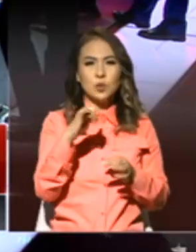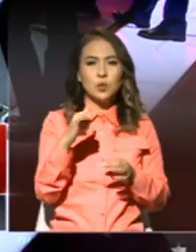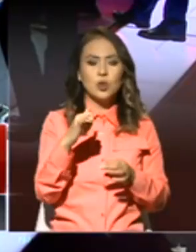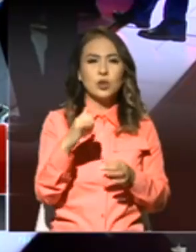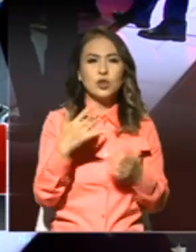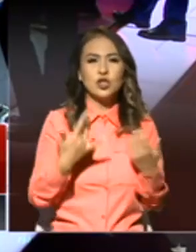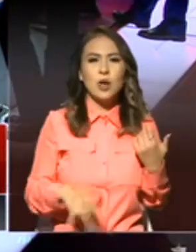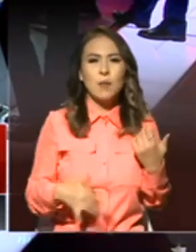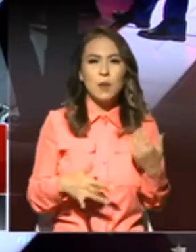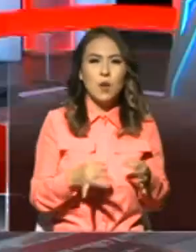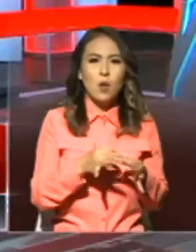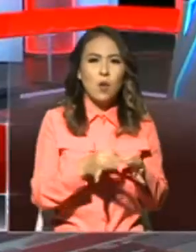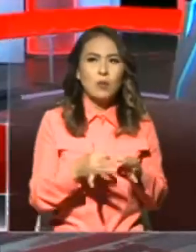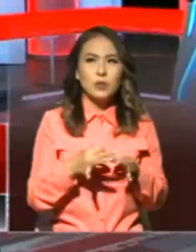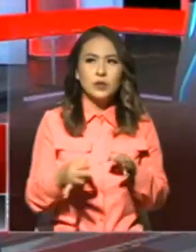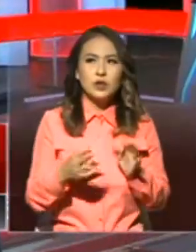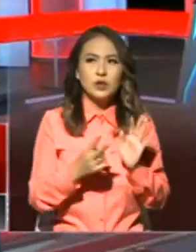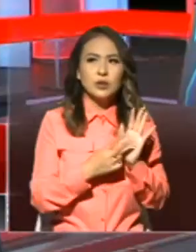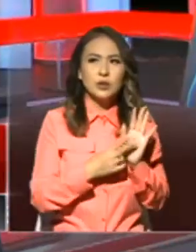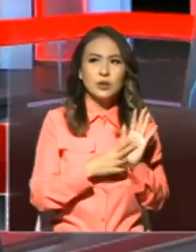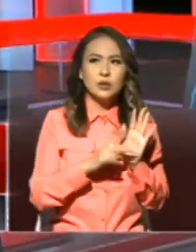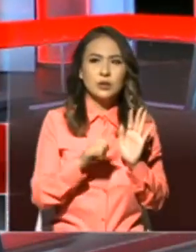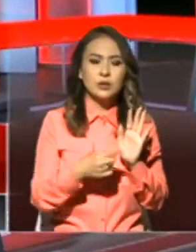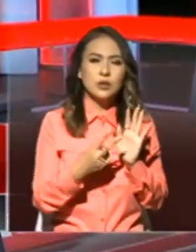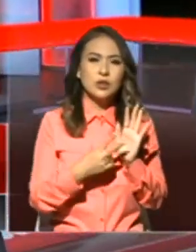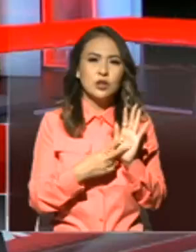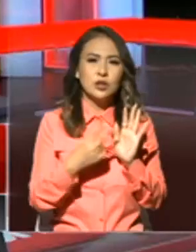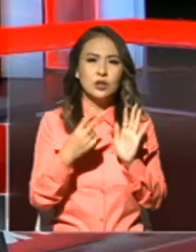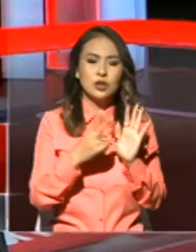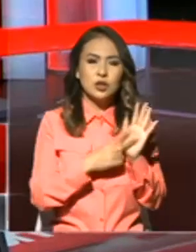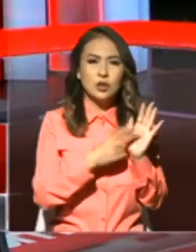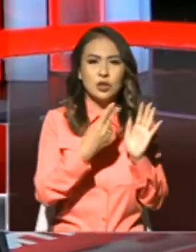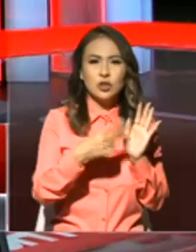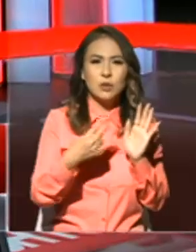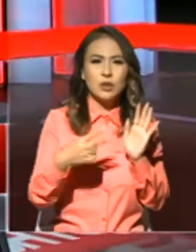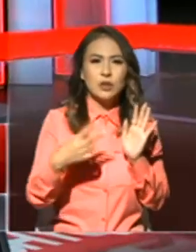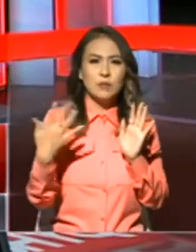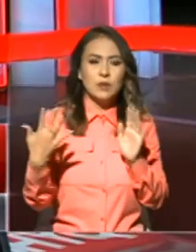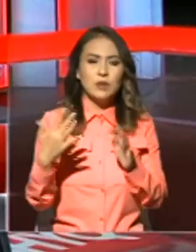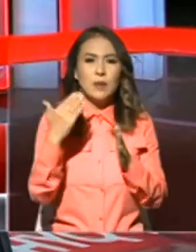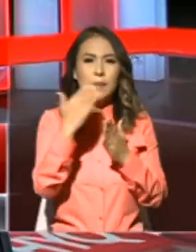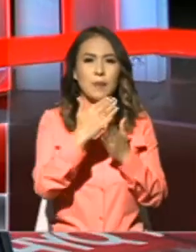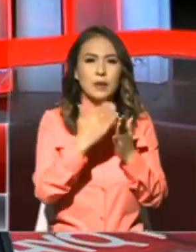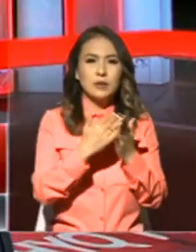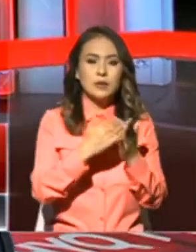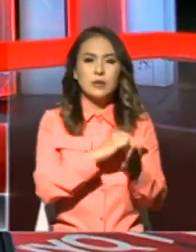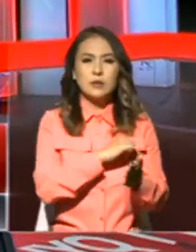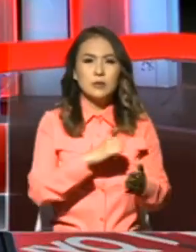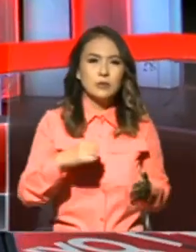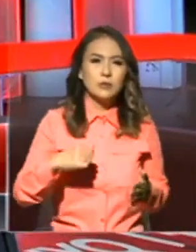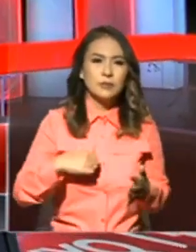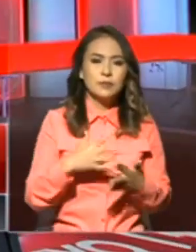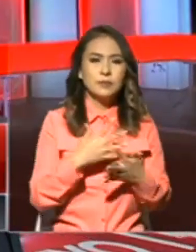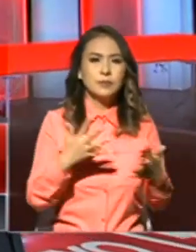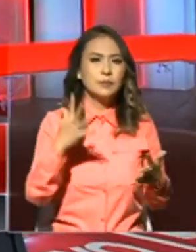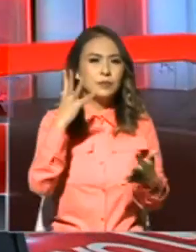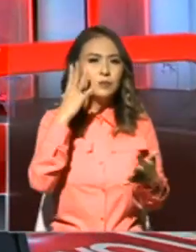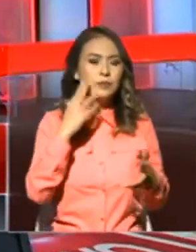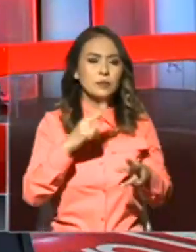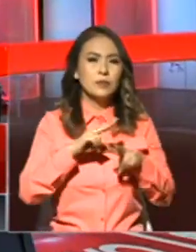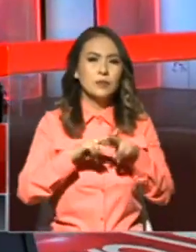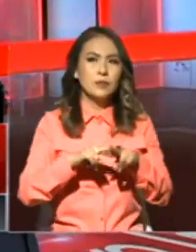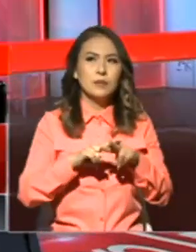облыстарында шыны керек 7-20-25 баспана хит сияқты ұзақ мерзімді мемлекеттік бағдарламалардың қызығын мынау Алматы,